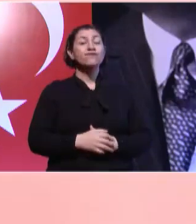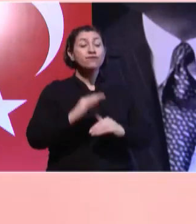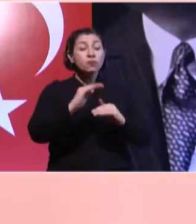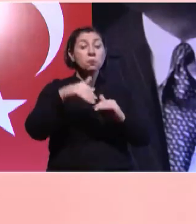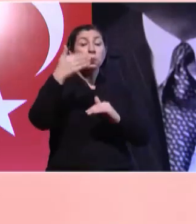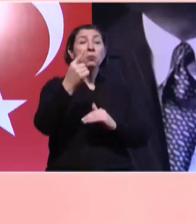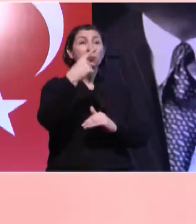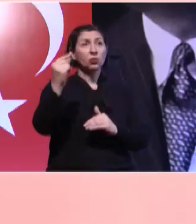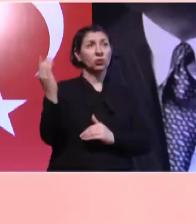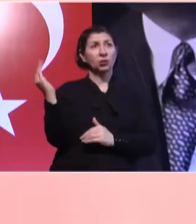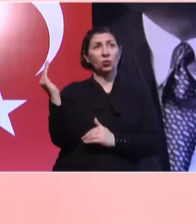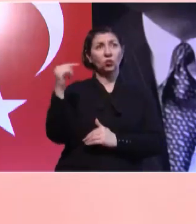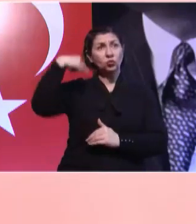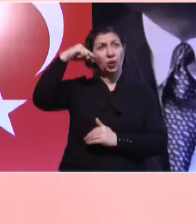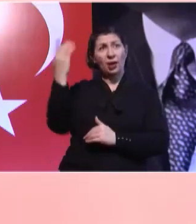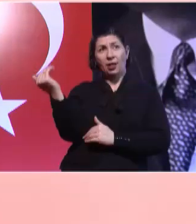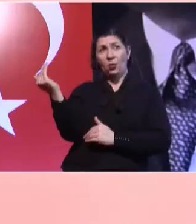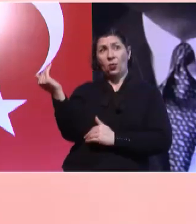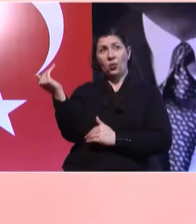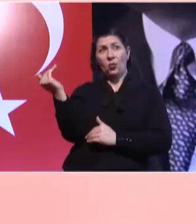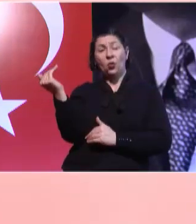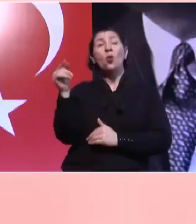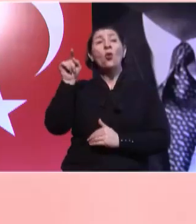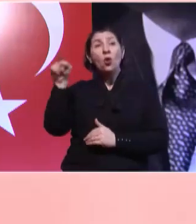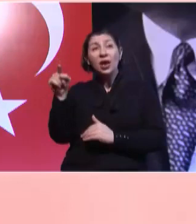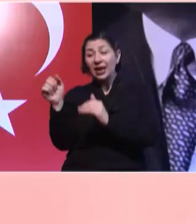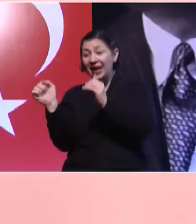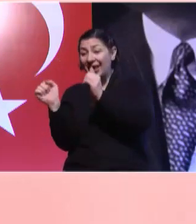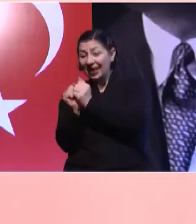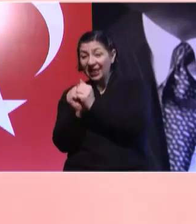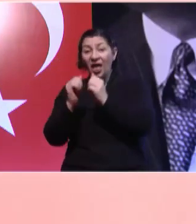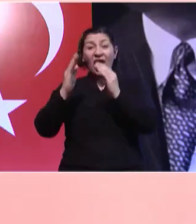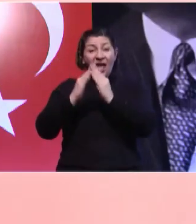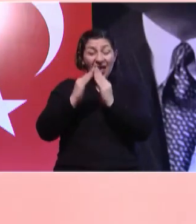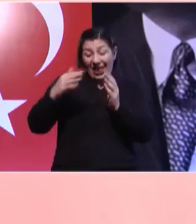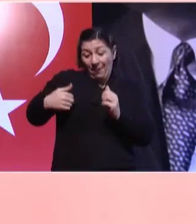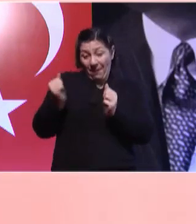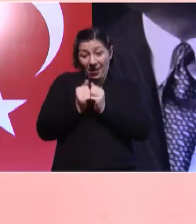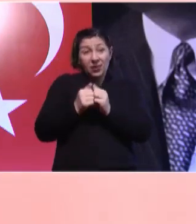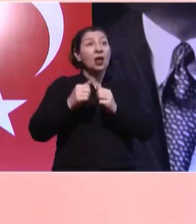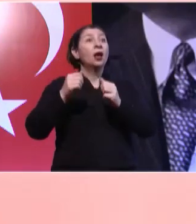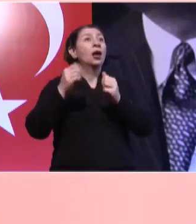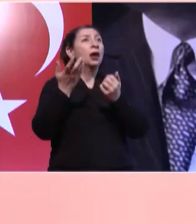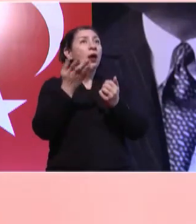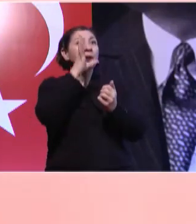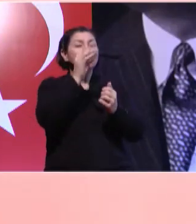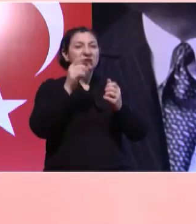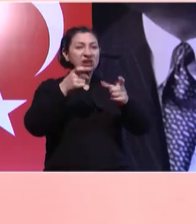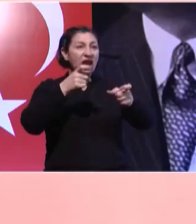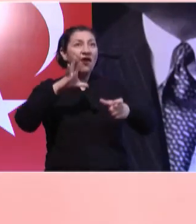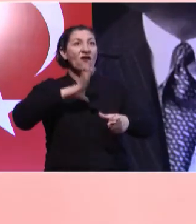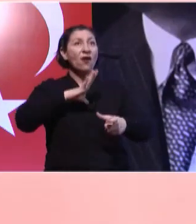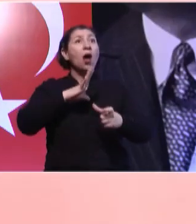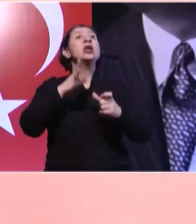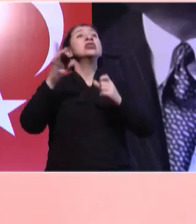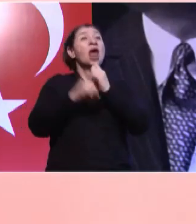Arkasından 1 milyon daha gelecek. Onların yanında ellerinde silah tutan terörist gruplar da büyük bir